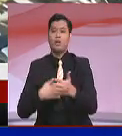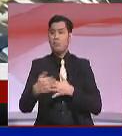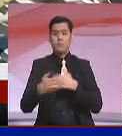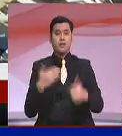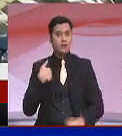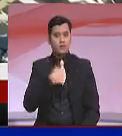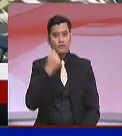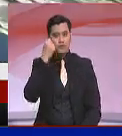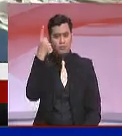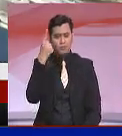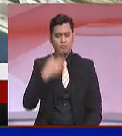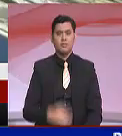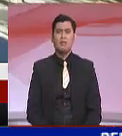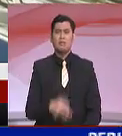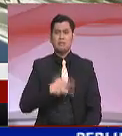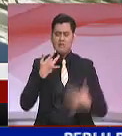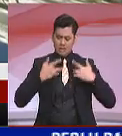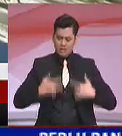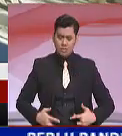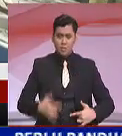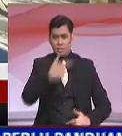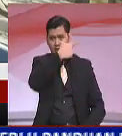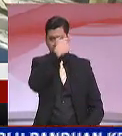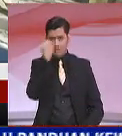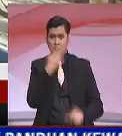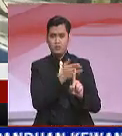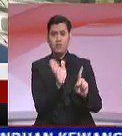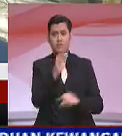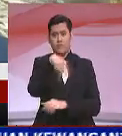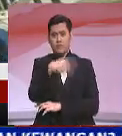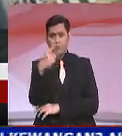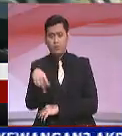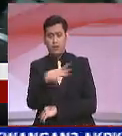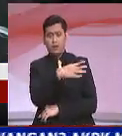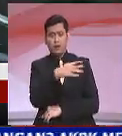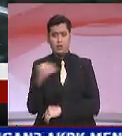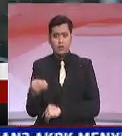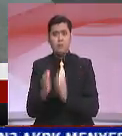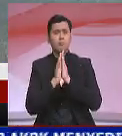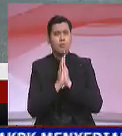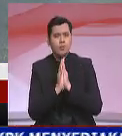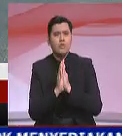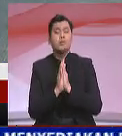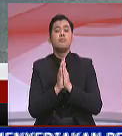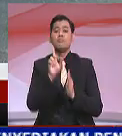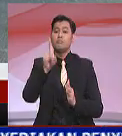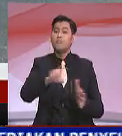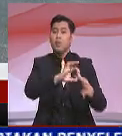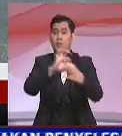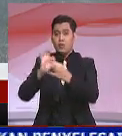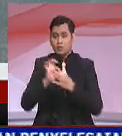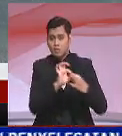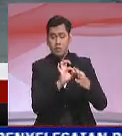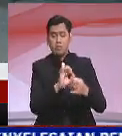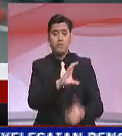turut melahirkan rasa kecewa dengan ketidakpatuhan arahan PKP dan memohon supaya orang ramai memberikan kerjasama dengan